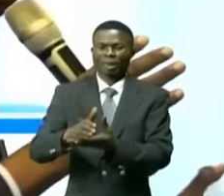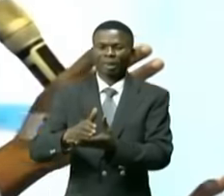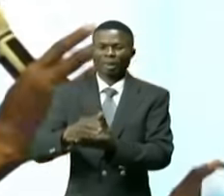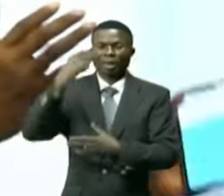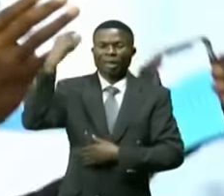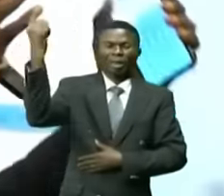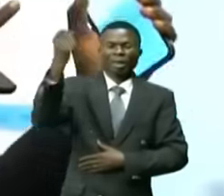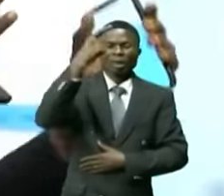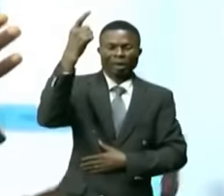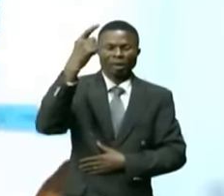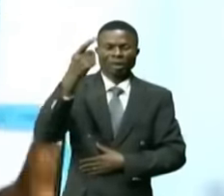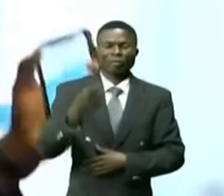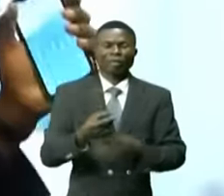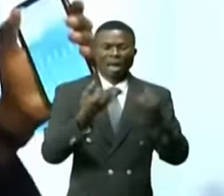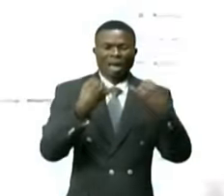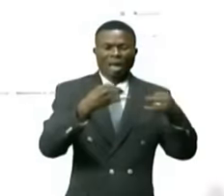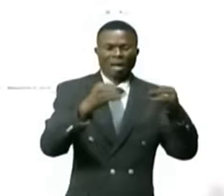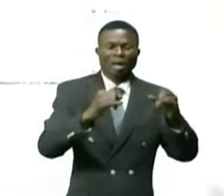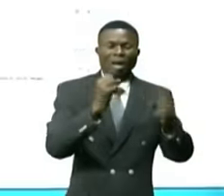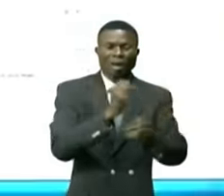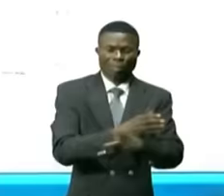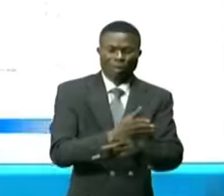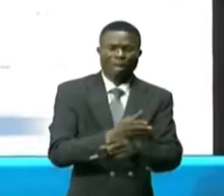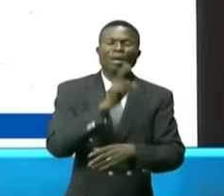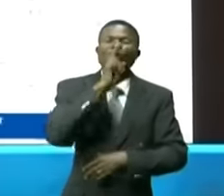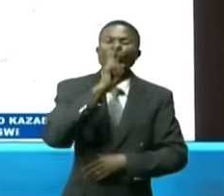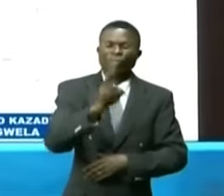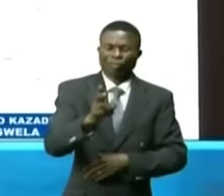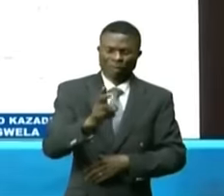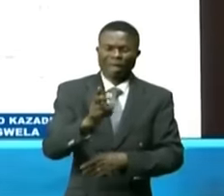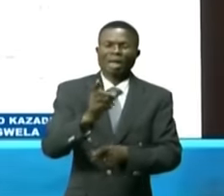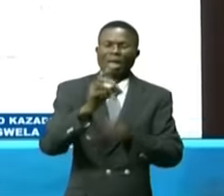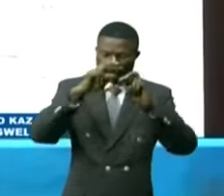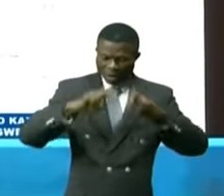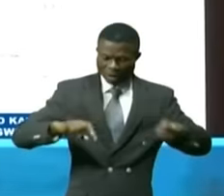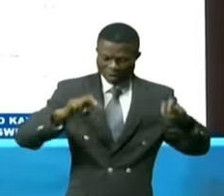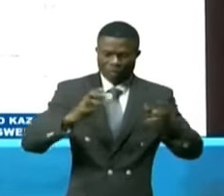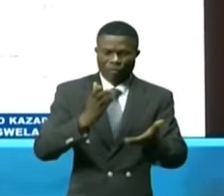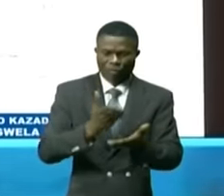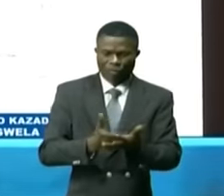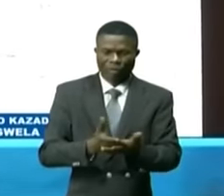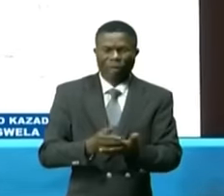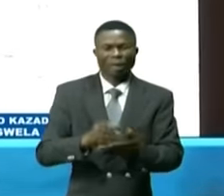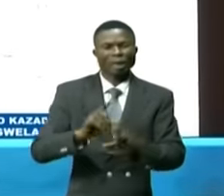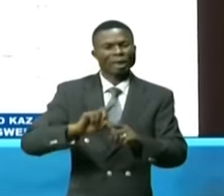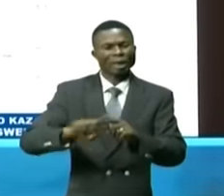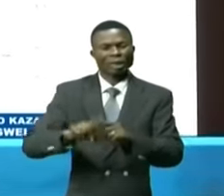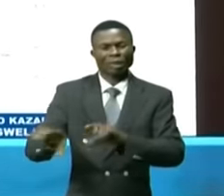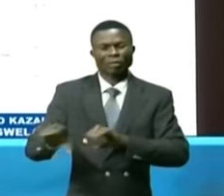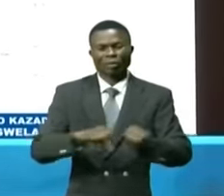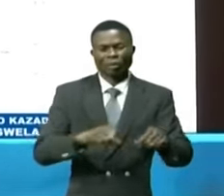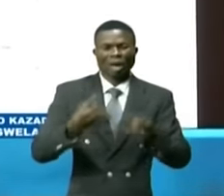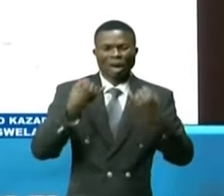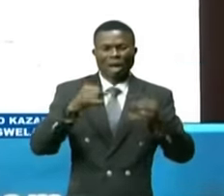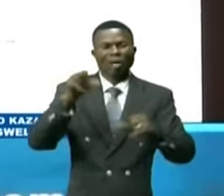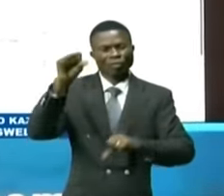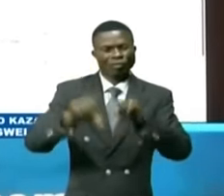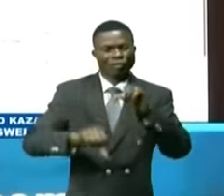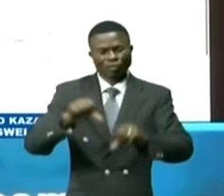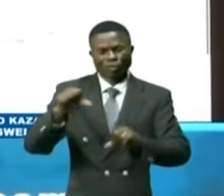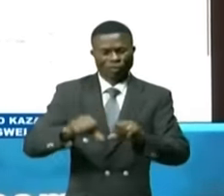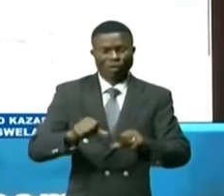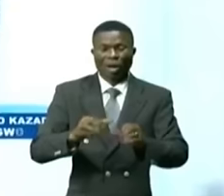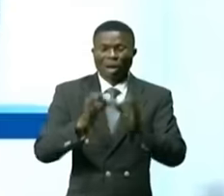l'univers des données disponibles, fiables, vérifiables, et l'univers de désinformation qui